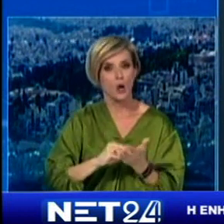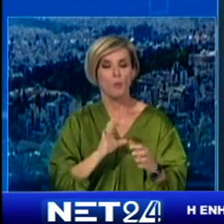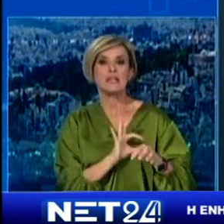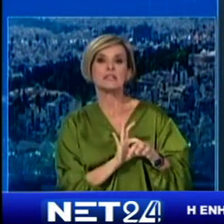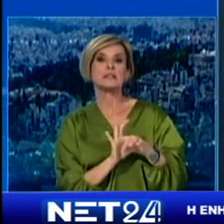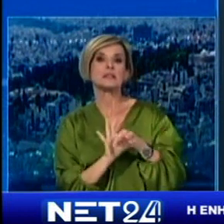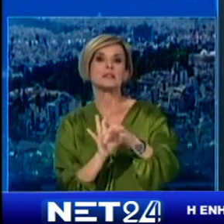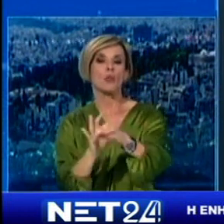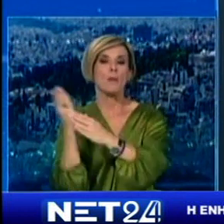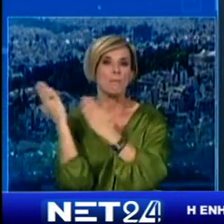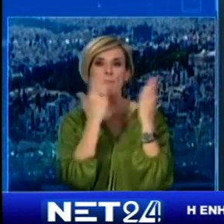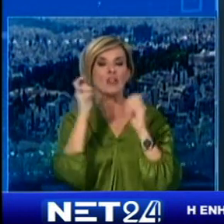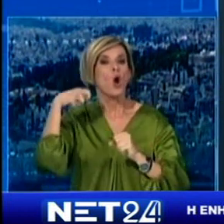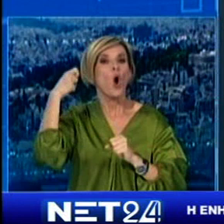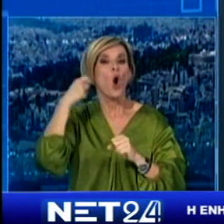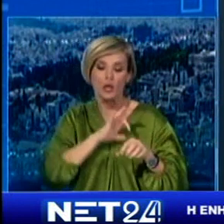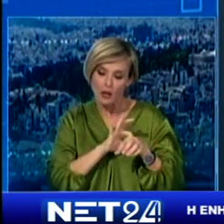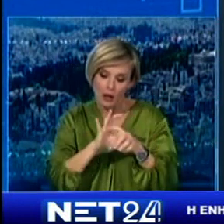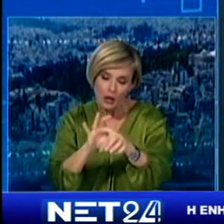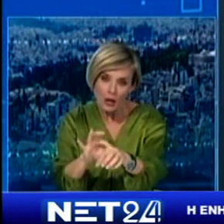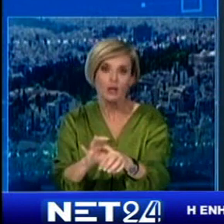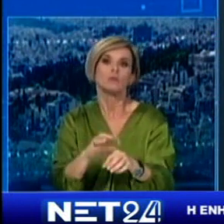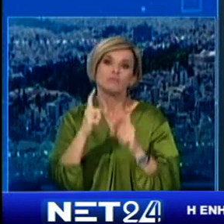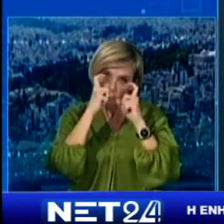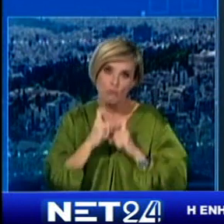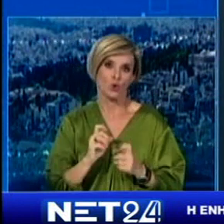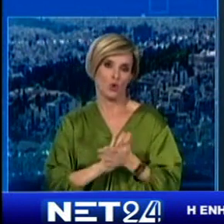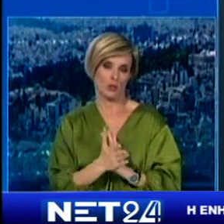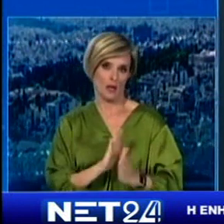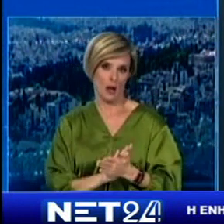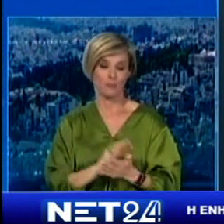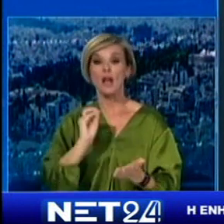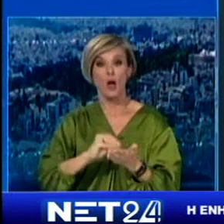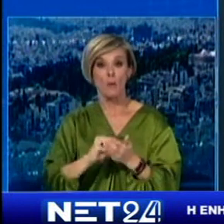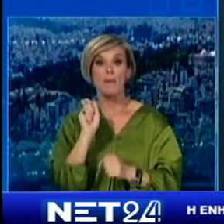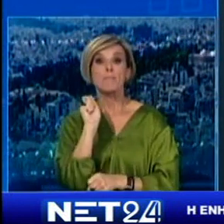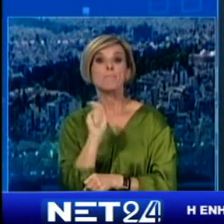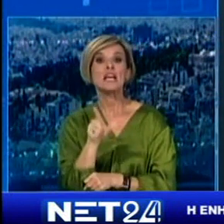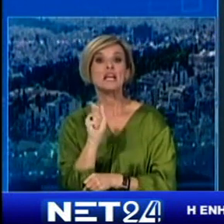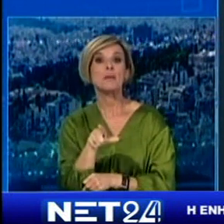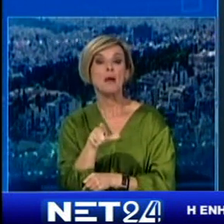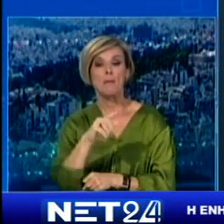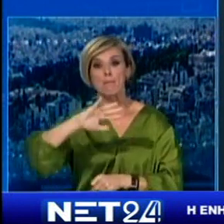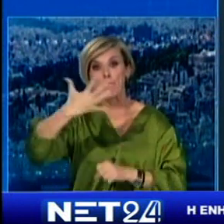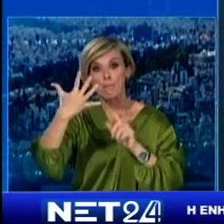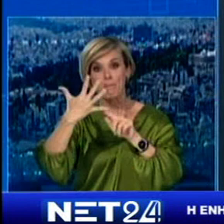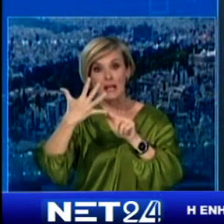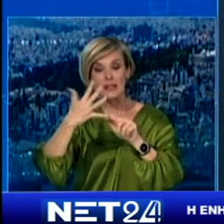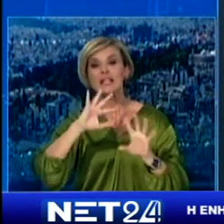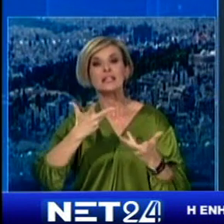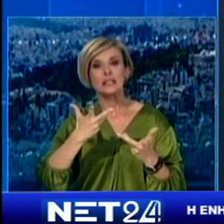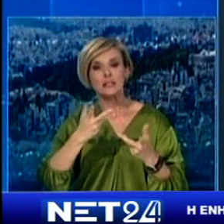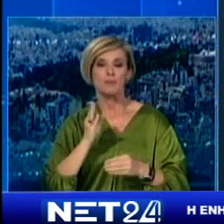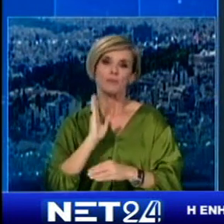μαθητή στο σχολείο από γονέα ή κηδεμόνα. SMS με κωδικό 5 αποστέλλεται για μετάβαση σε κηδεία υπό